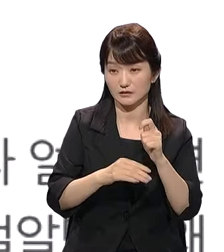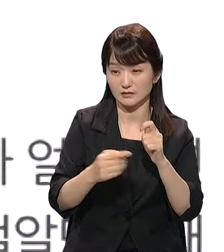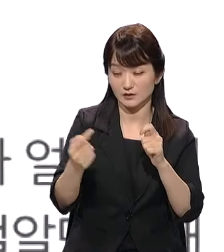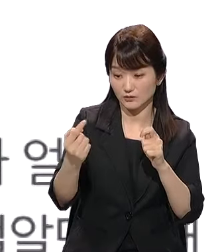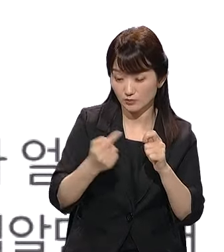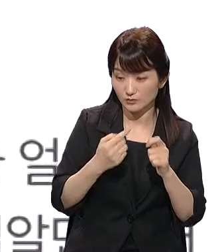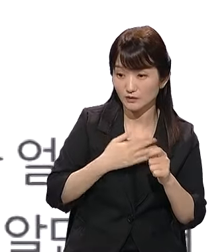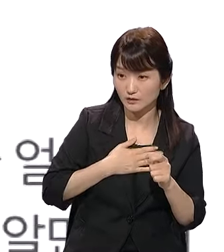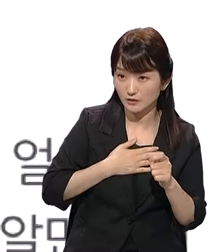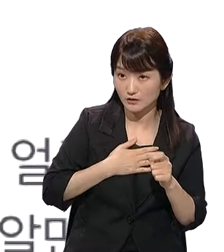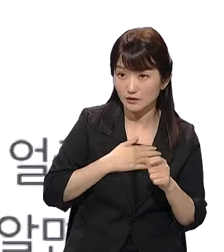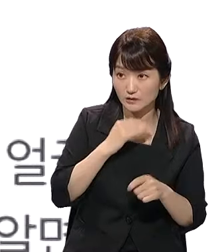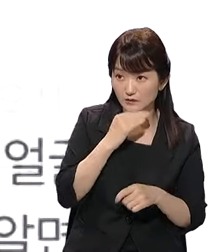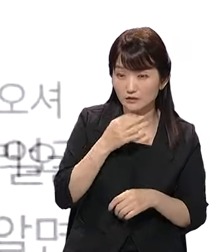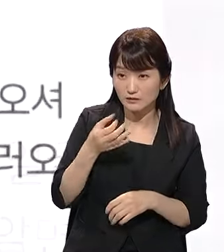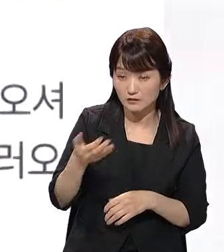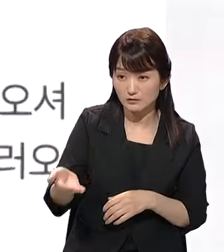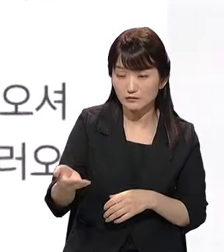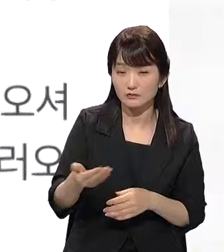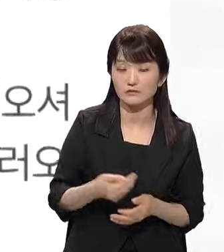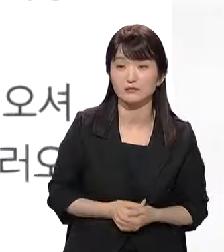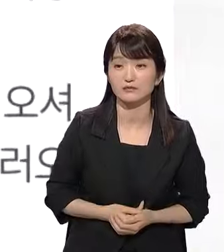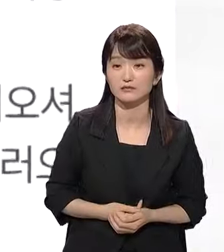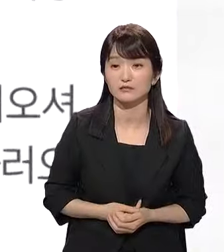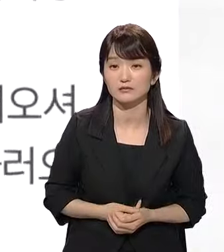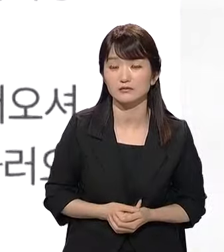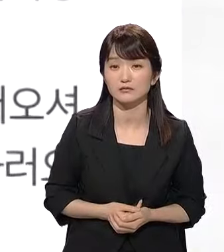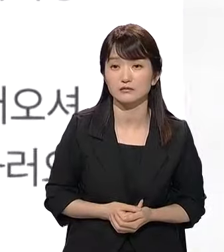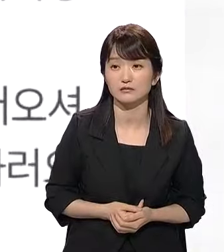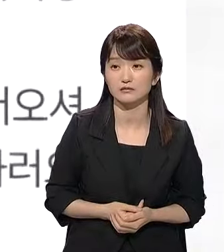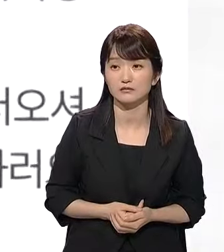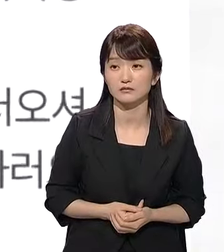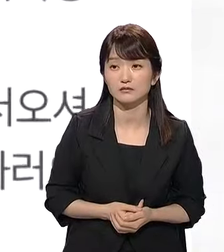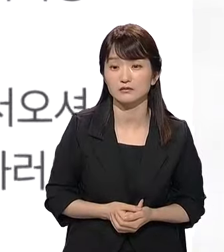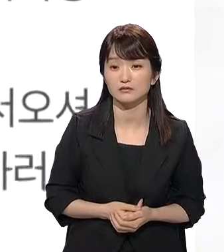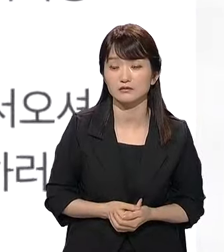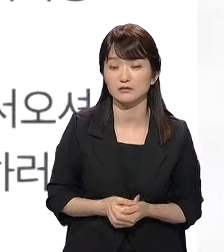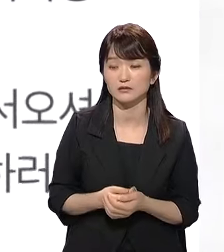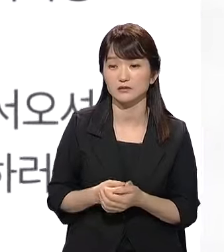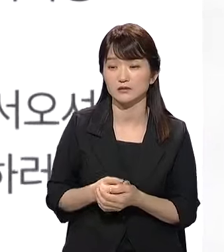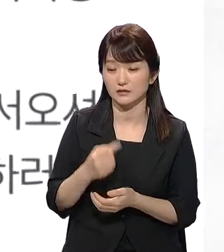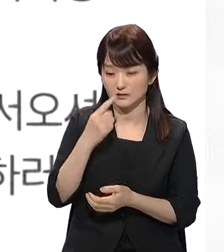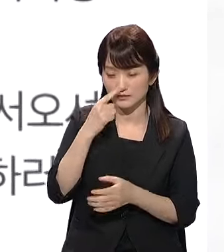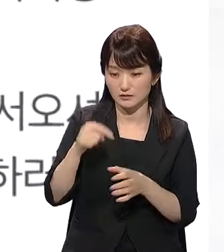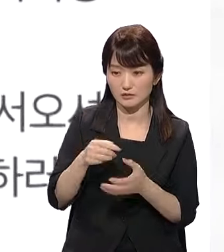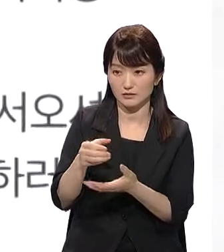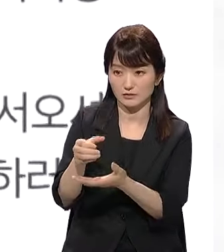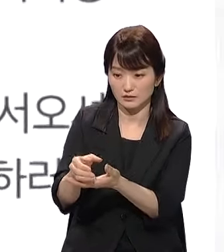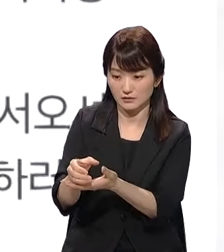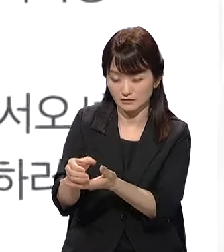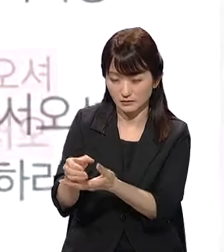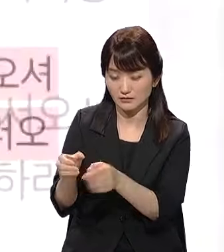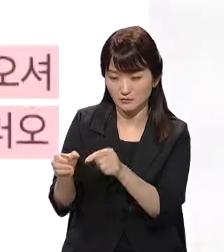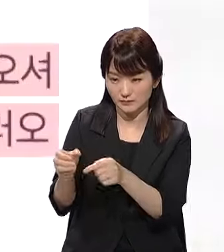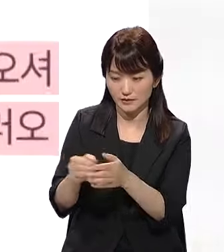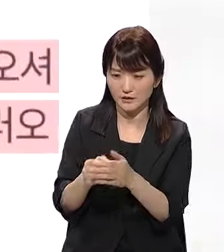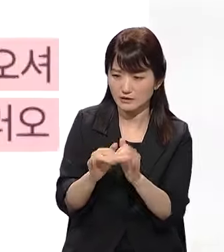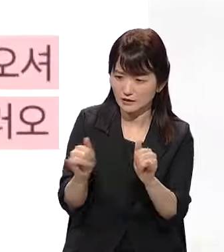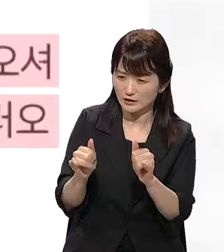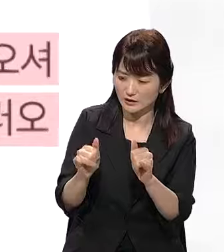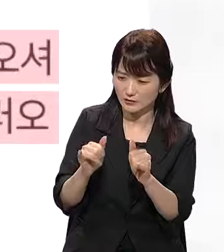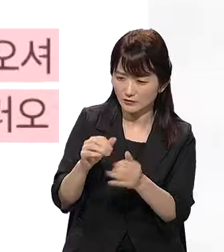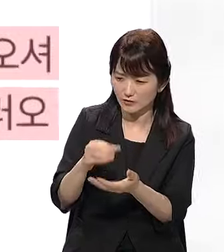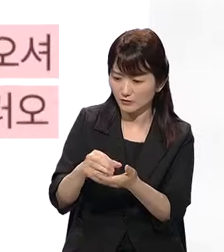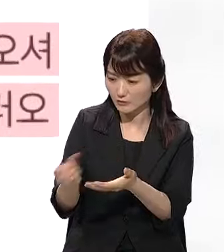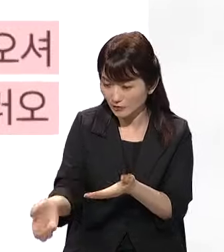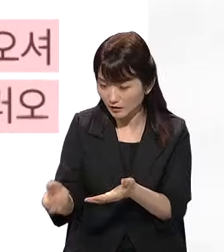되냐 이렇게 물어보고 사람이나 차가이 커피를 엎어버릴 수도 있는데 말이 되는 요구를 하셔야 하지 않냐라고도